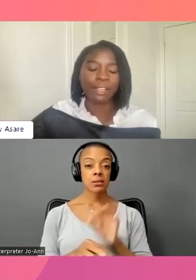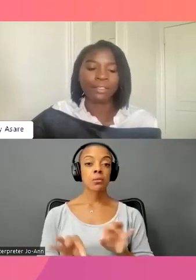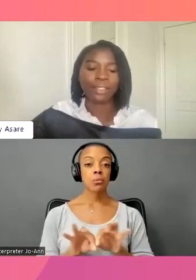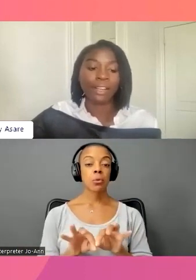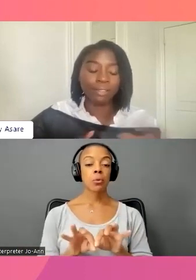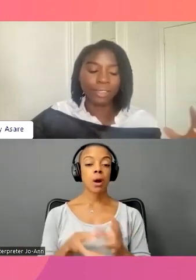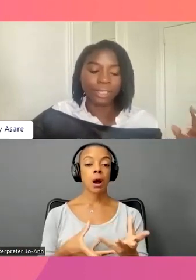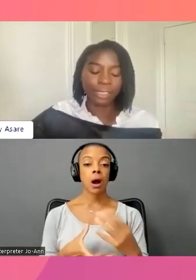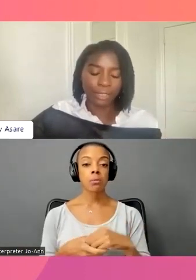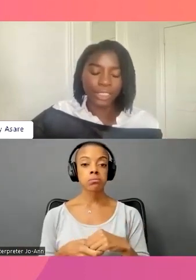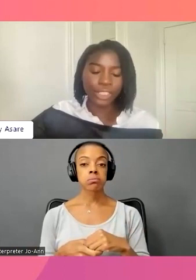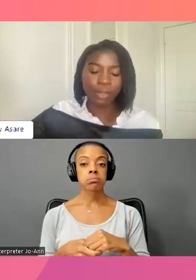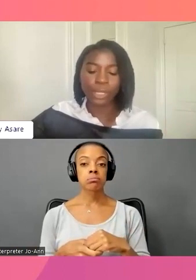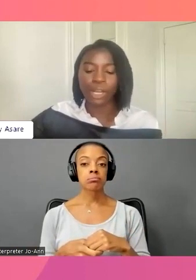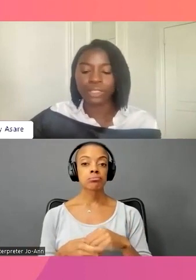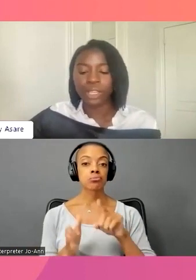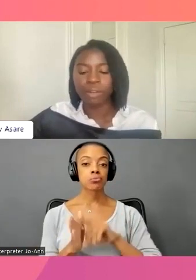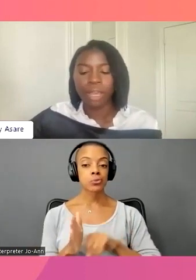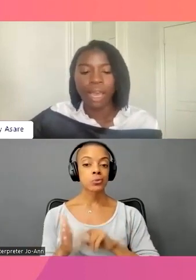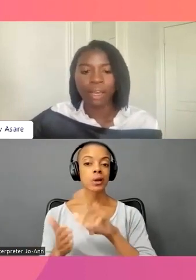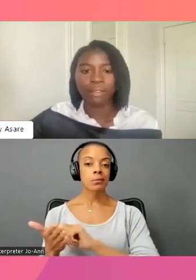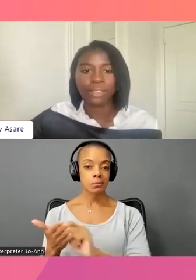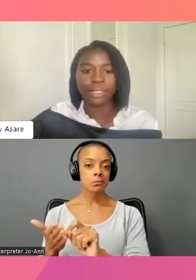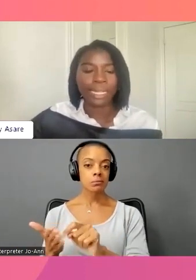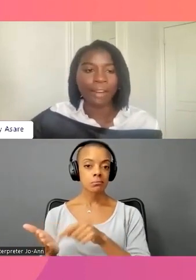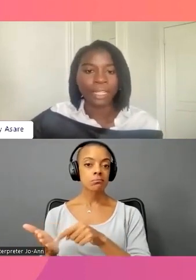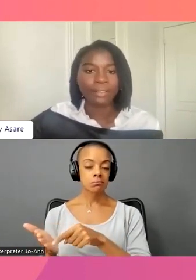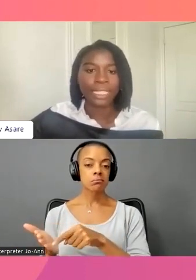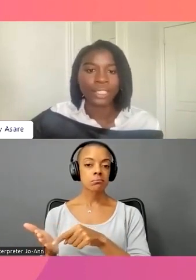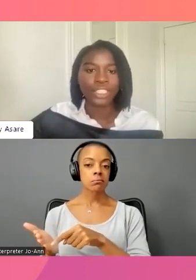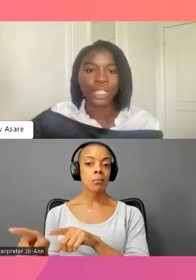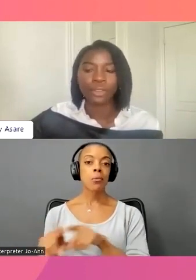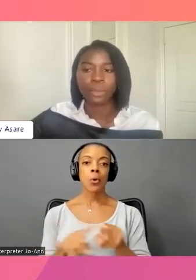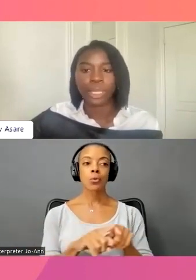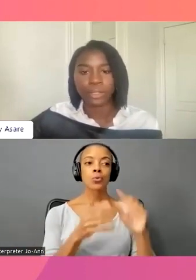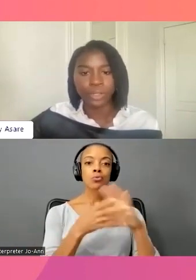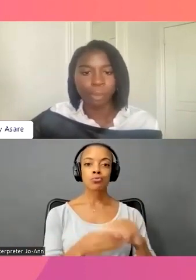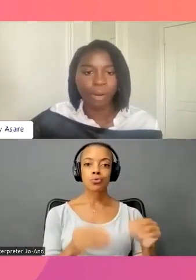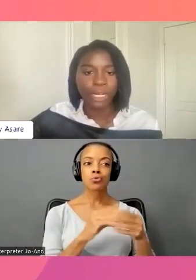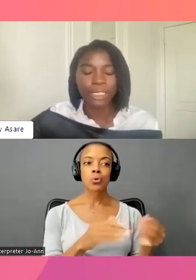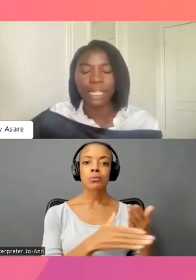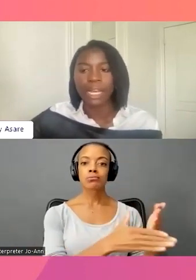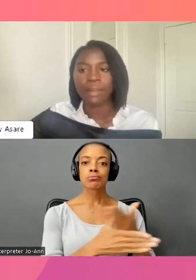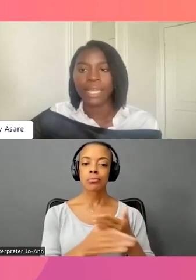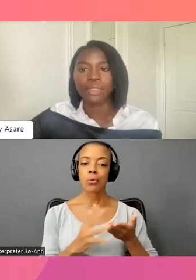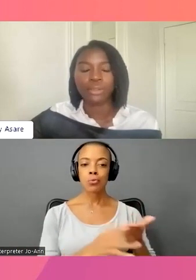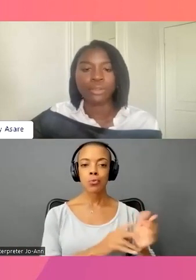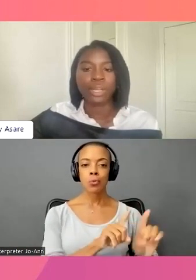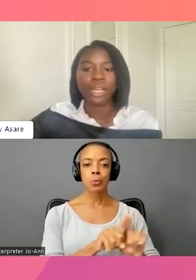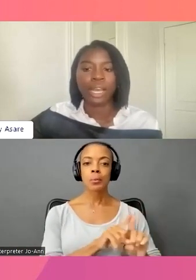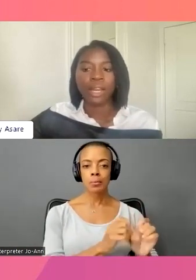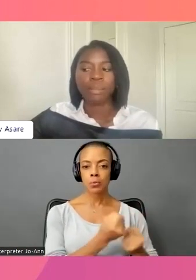d'intégrer les évaluations normalisées de la littérature, mais aussi les